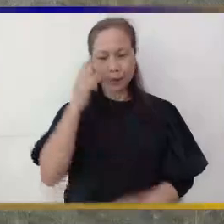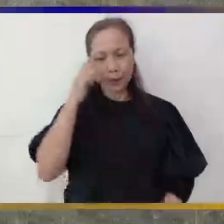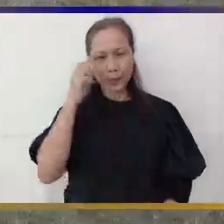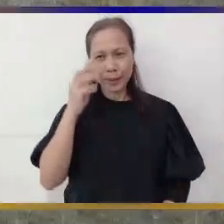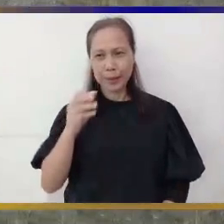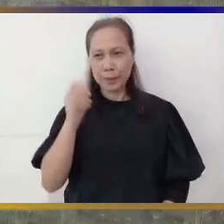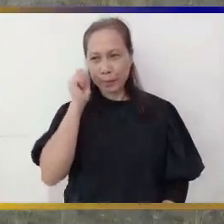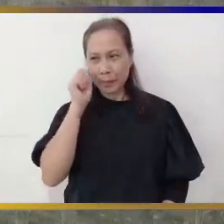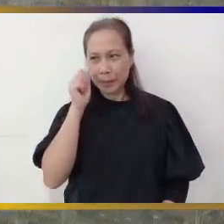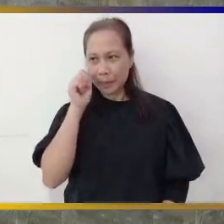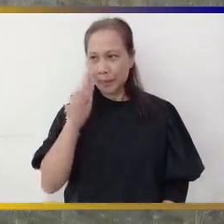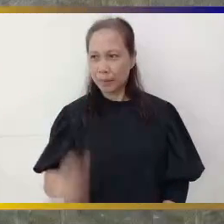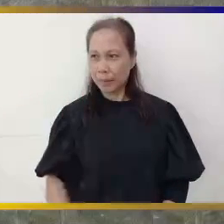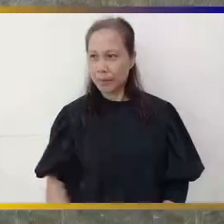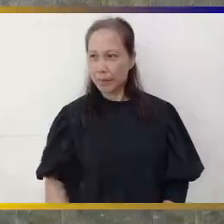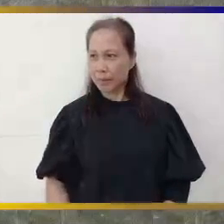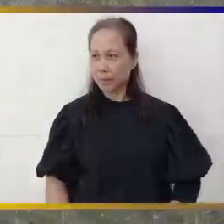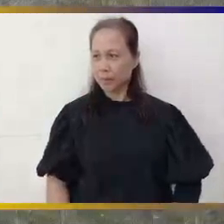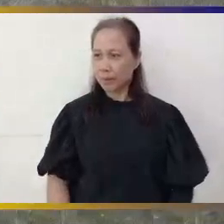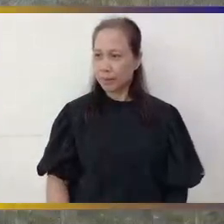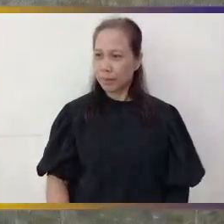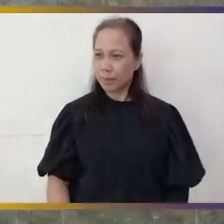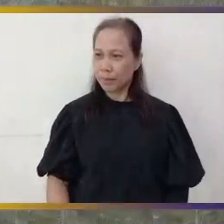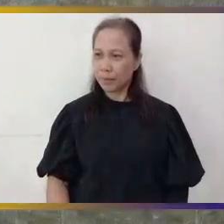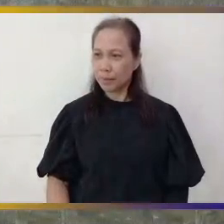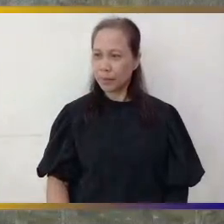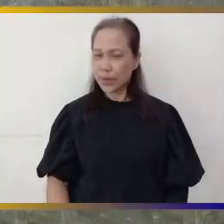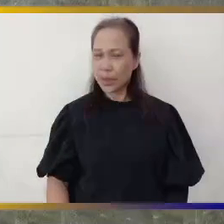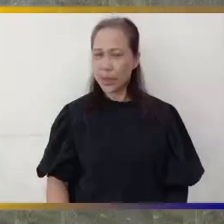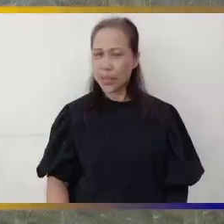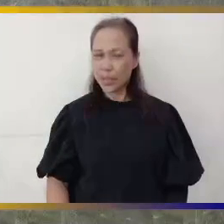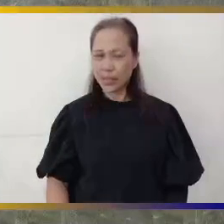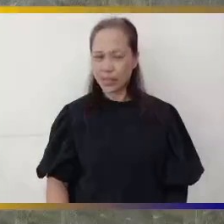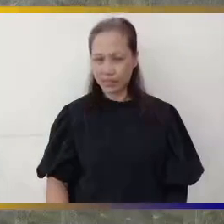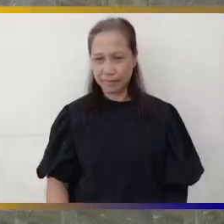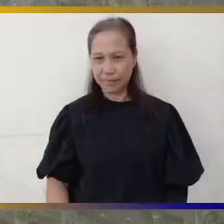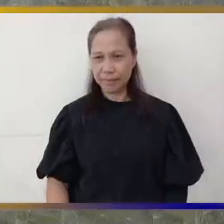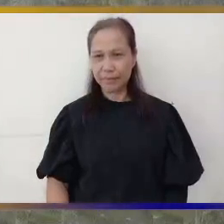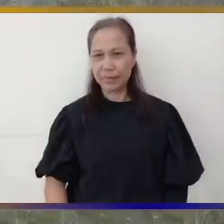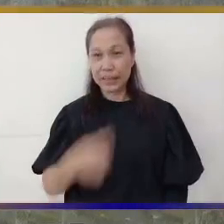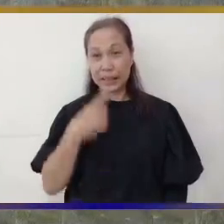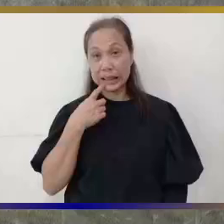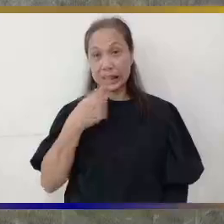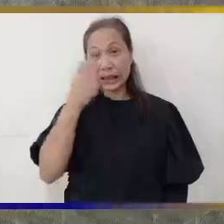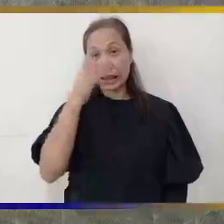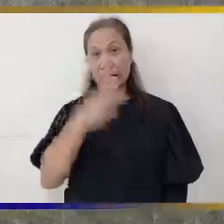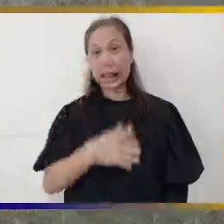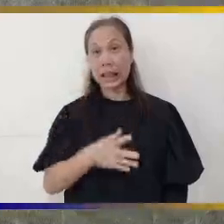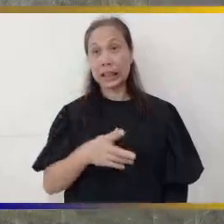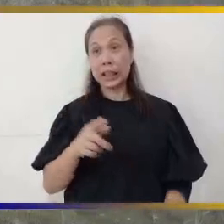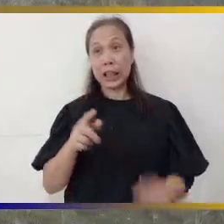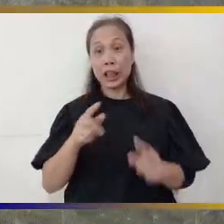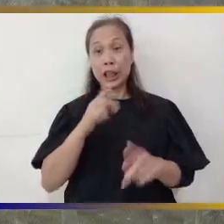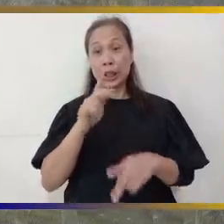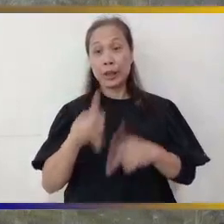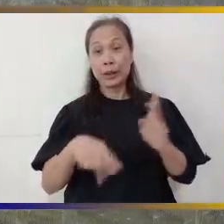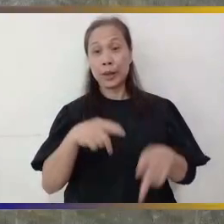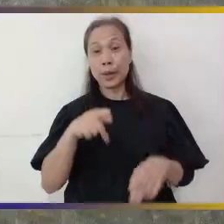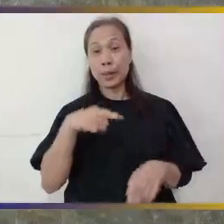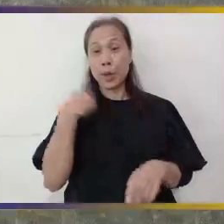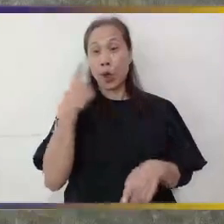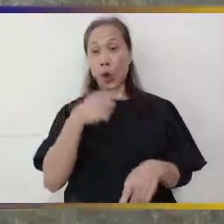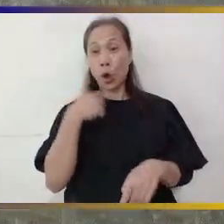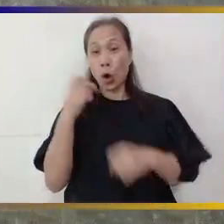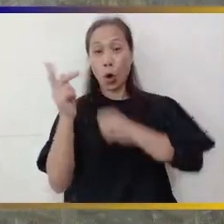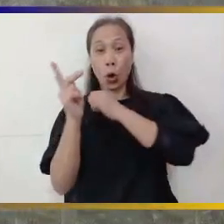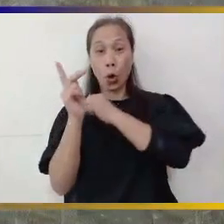to whom he chasen it to whom He love it he what chasen it Are you familiar